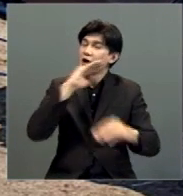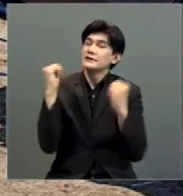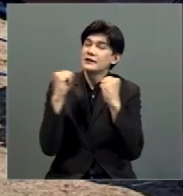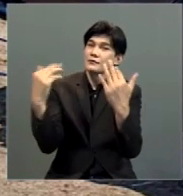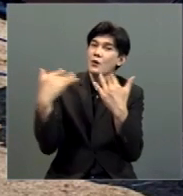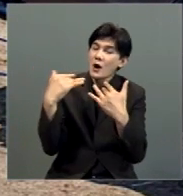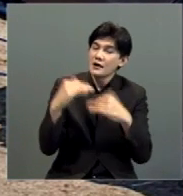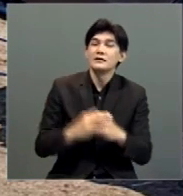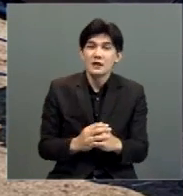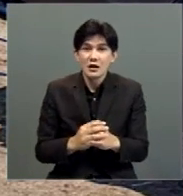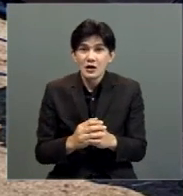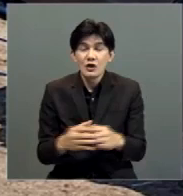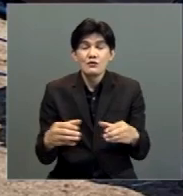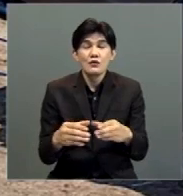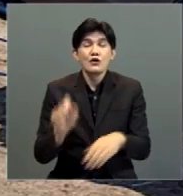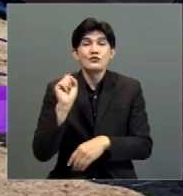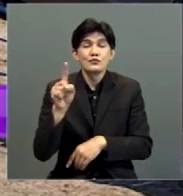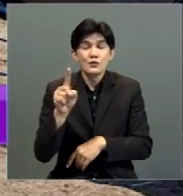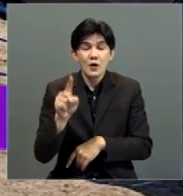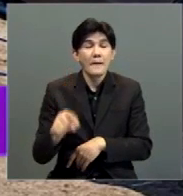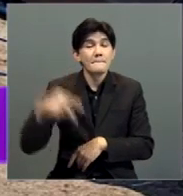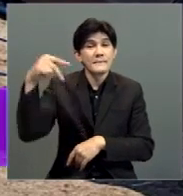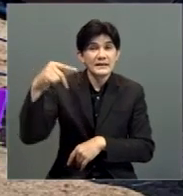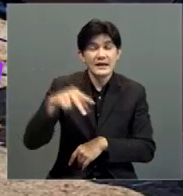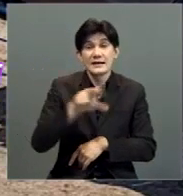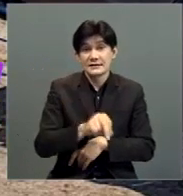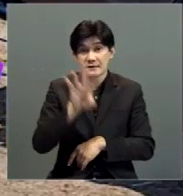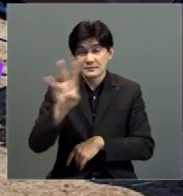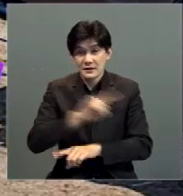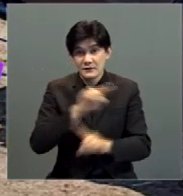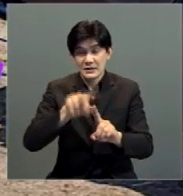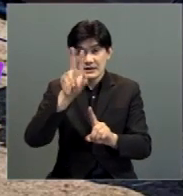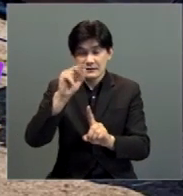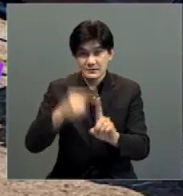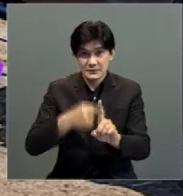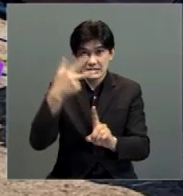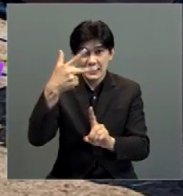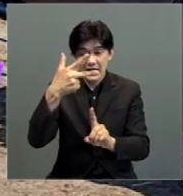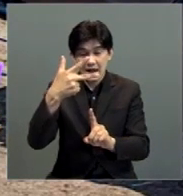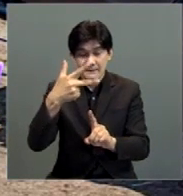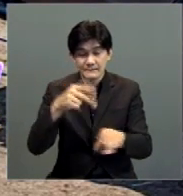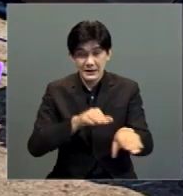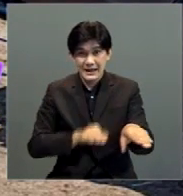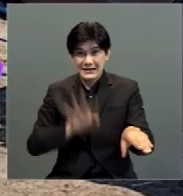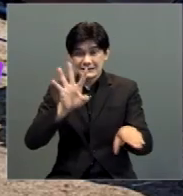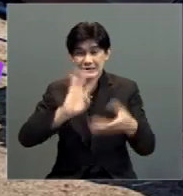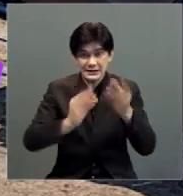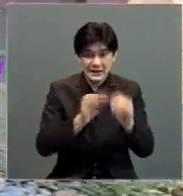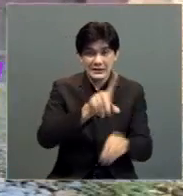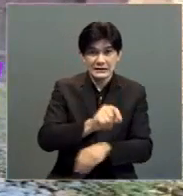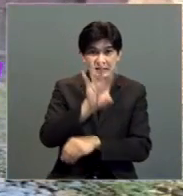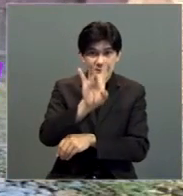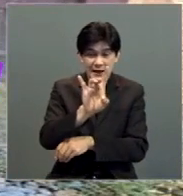ปีเป็นชาวจังหวัดนราธิวาสที่เสียชีวิตนะคะสำหรับรถไฟที่ผู้โดยสารคนนี้โดยสารมานะคะเป็นรถนอนปรับอากาศชั้นที่2ขบวนด่วนพิเศษทักษิณที่ 37วันที่ 30มีนาคมคันที่ 4เลขที่